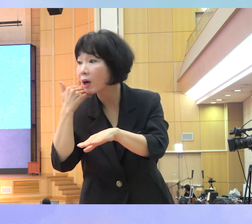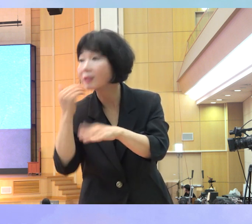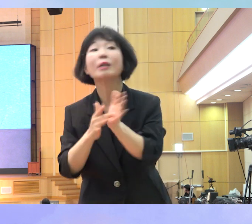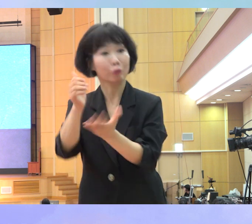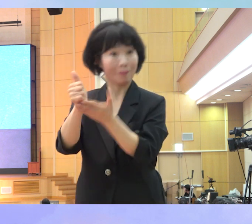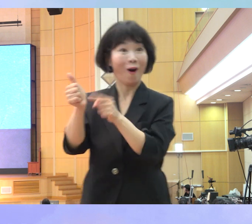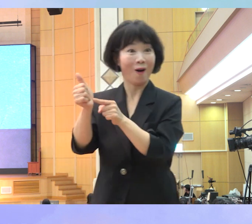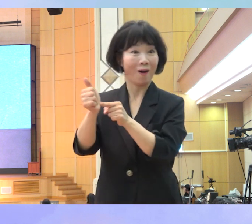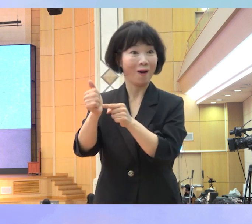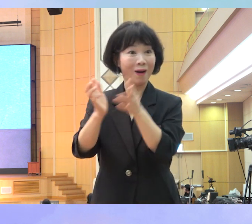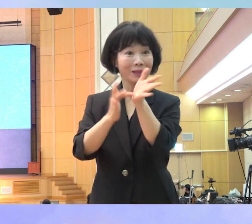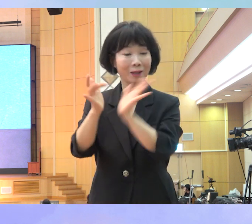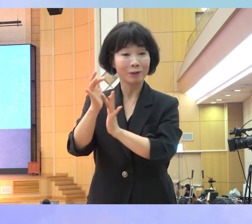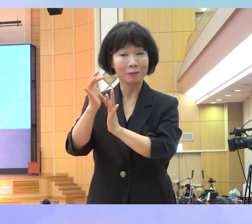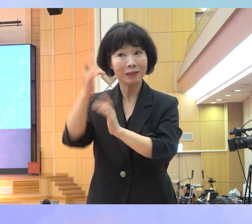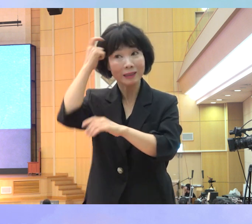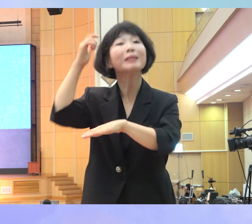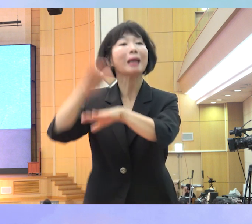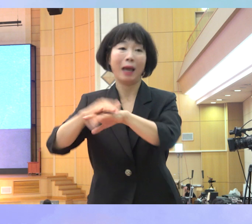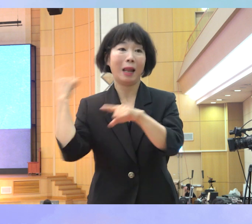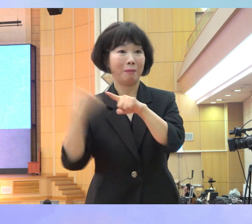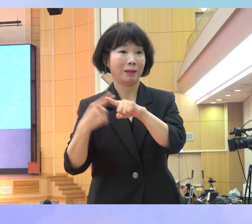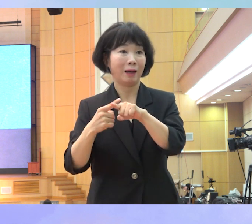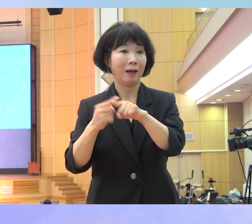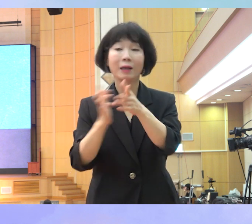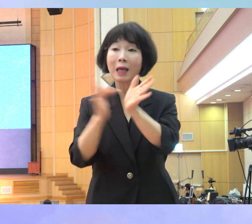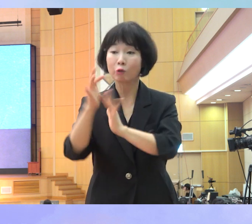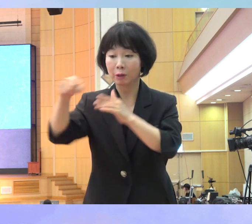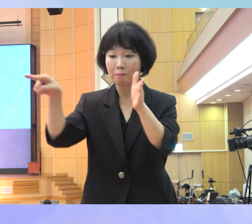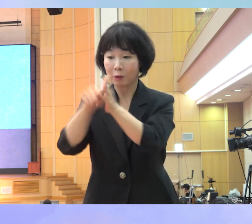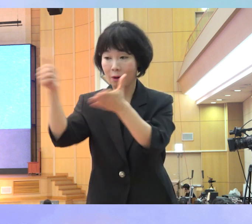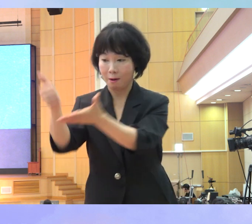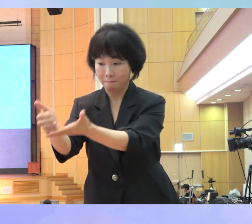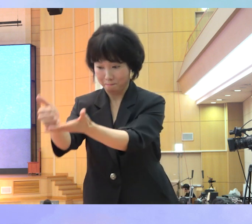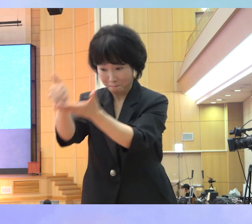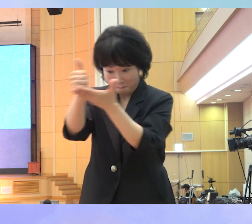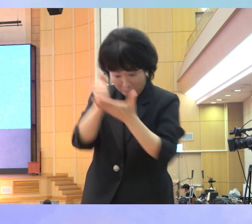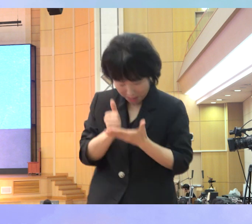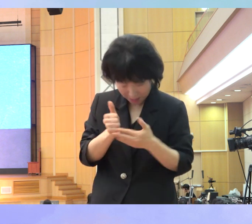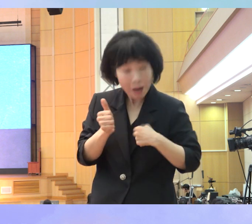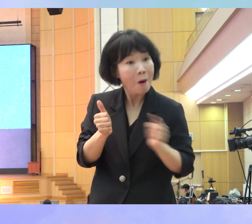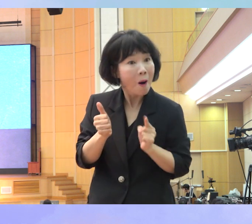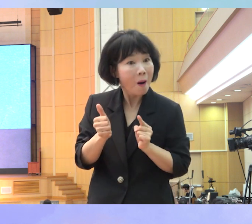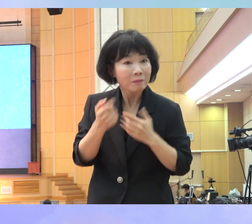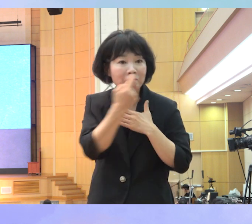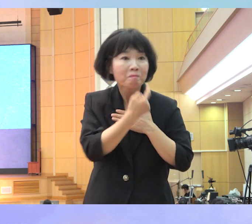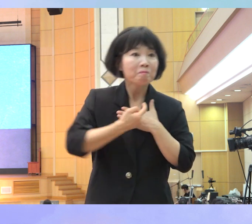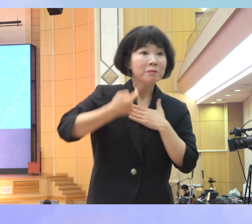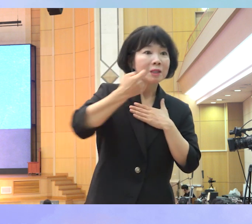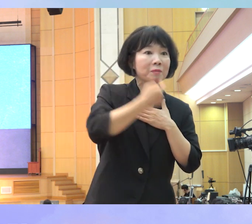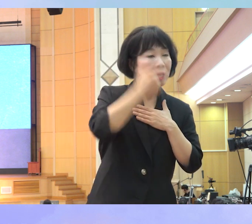예수님이 지혜잖아요. 지혜로운 자, 예수님을 품은 자는 그 입술에 지혜와